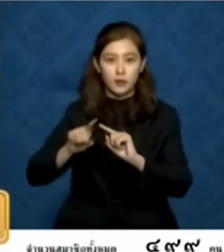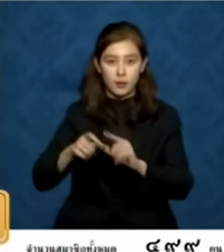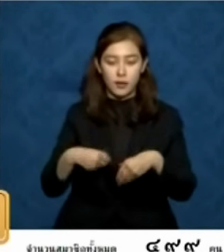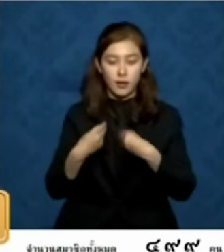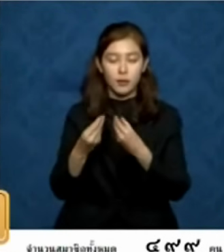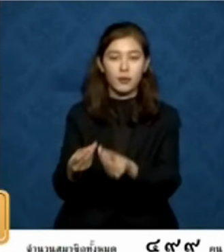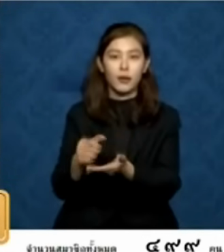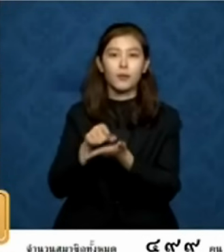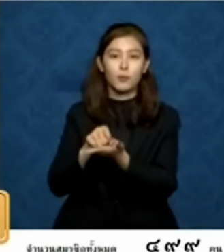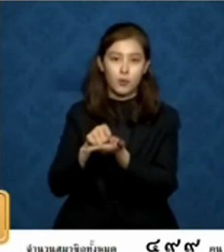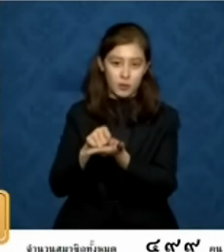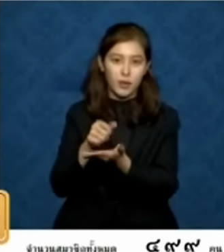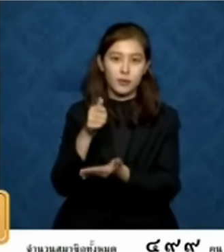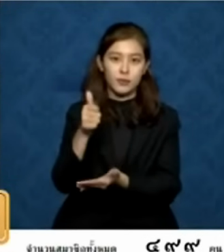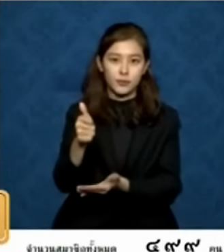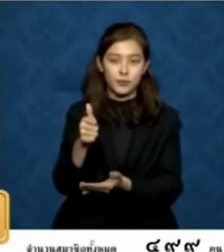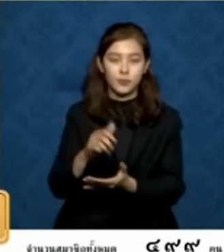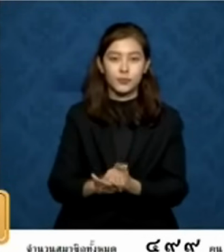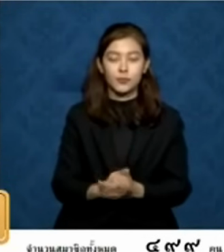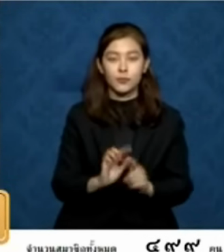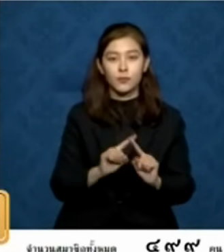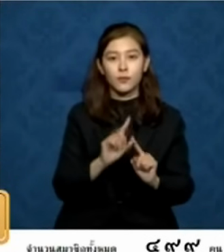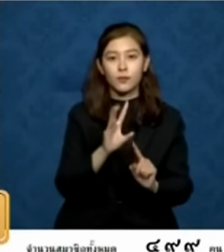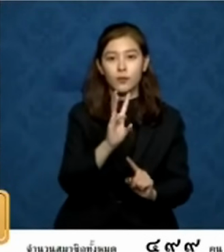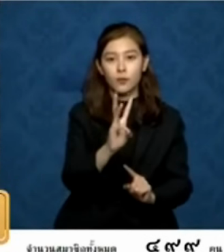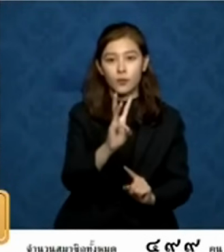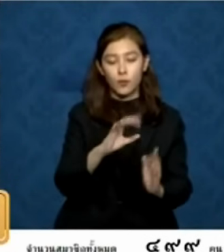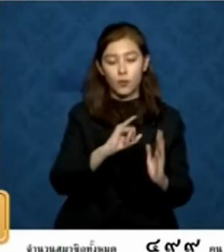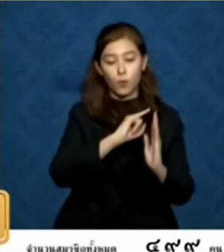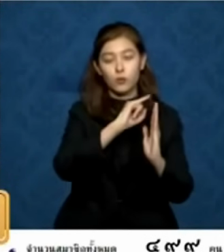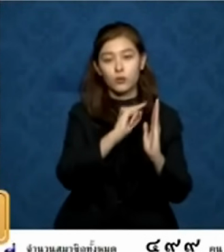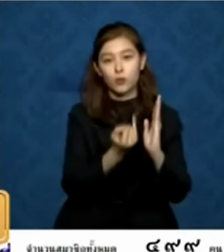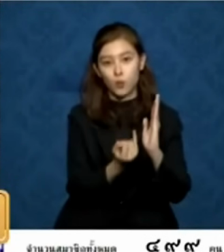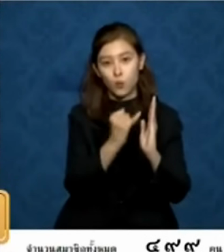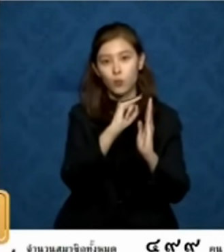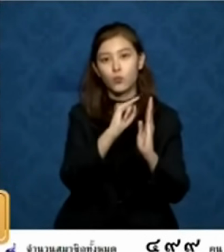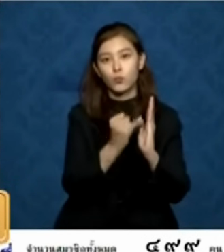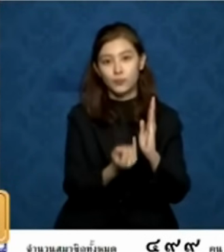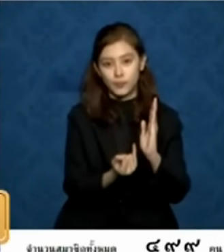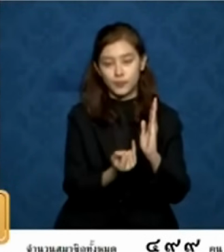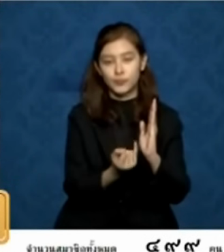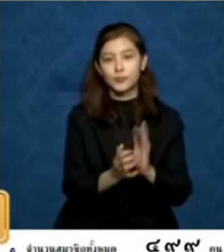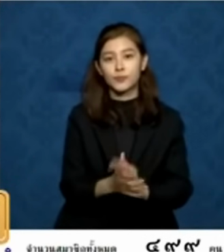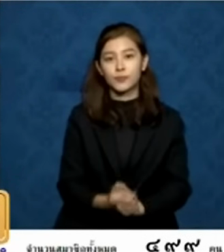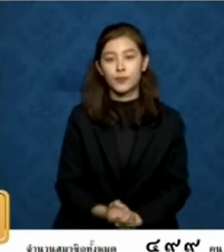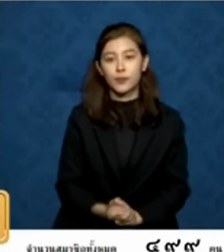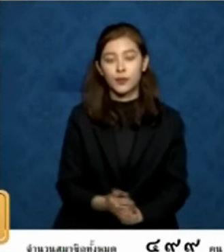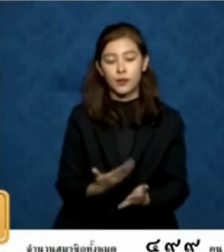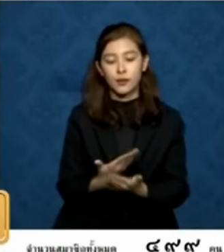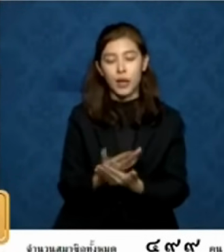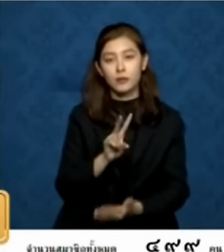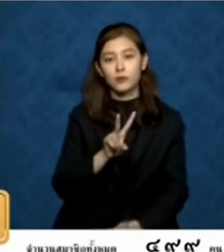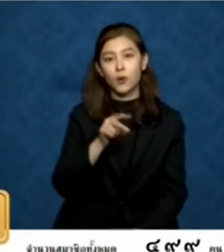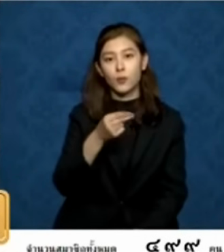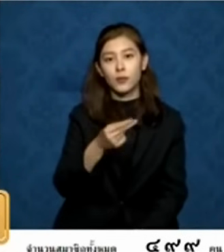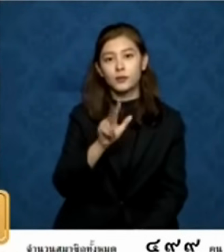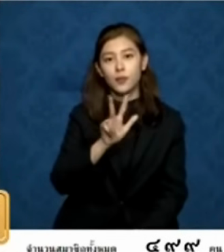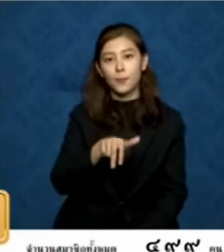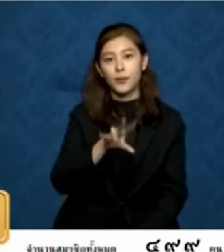ข้อ 6 การพัฒนาจังหวัดและกลุ่มจังหวัดแบบบูรณาการงบประมาณ 23,076 ล้านบาท